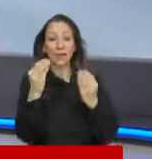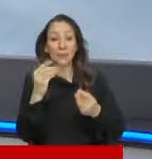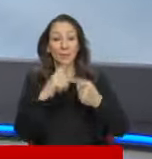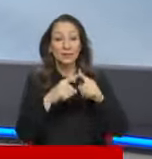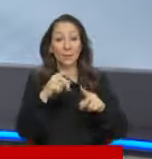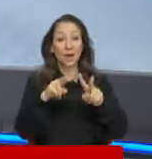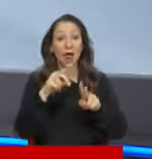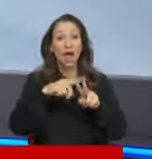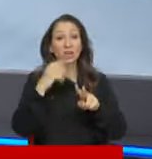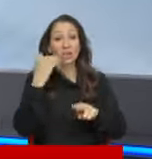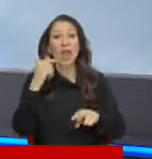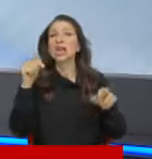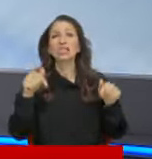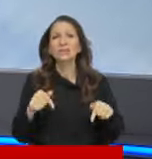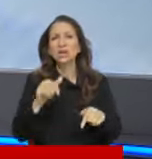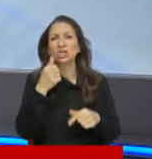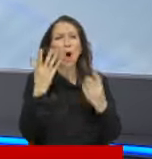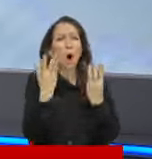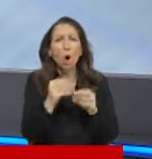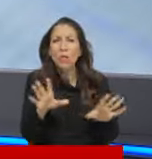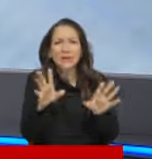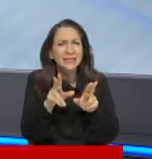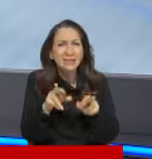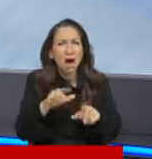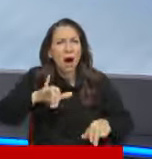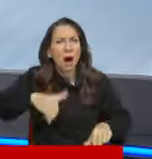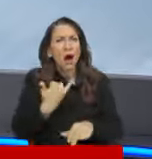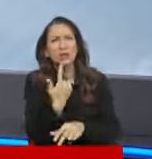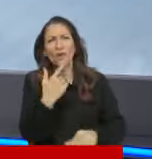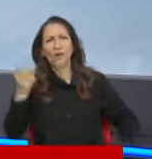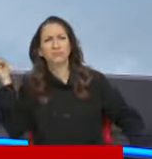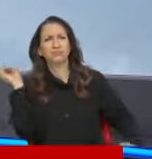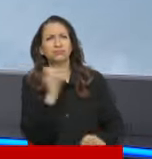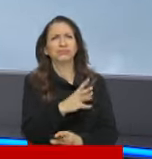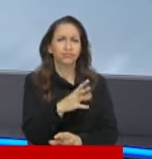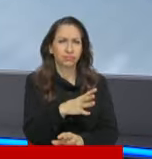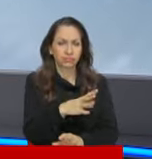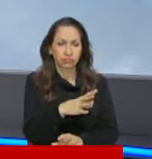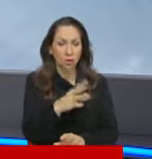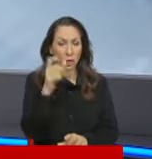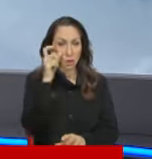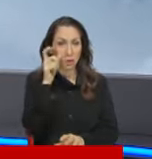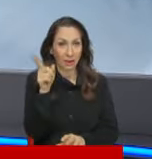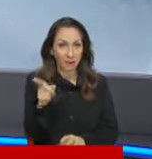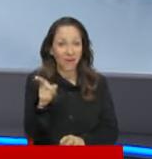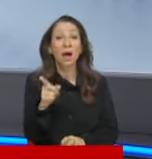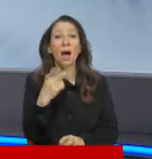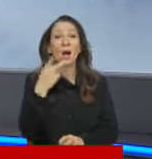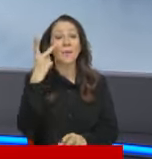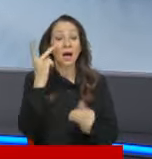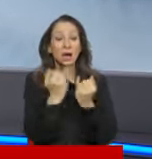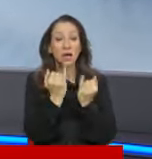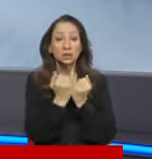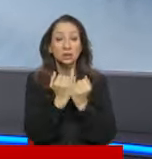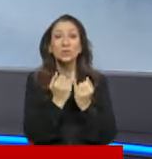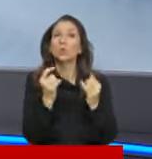lideri Meral akşener'e şimdi hiç olmadığı kadar sertlikte bir karşı yanıt geldi Özgür Özel'den abla kardeş